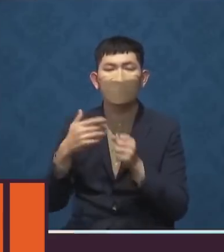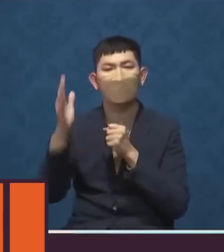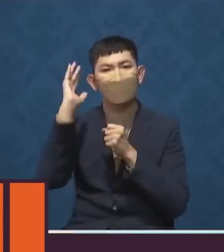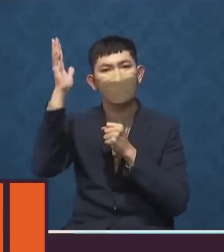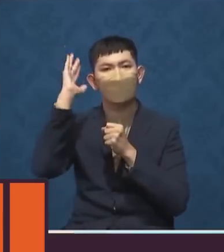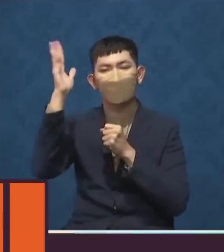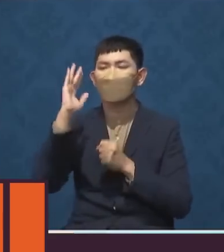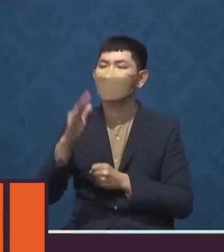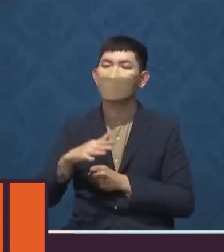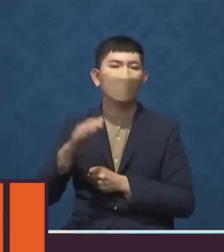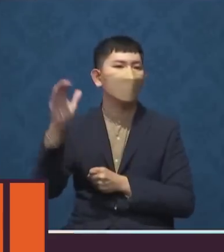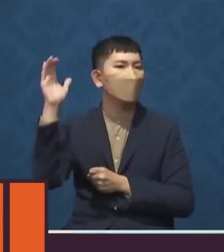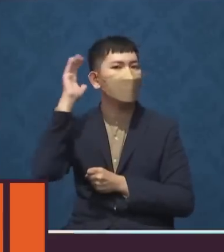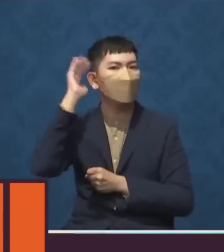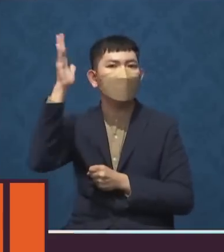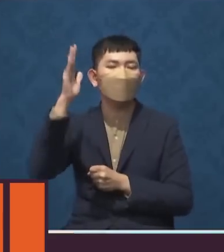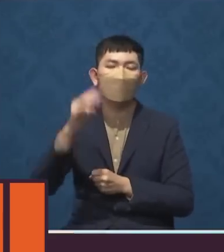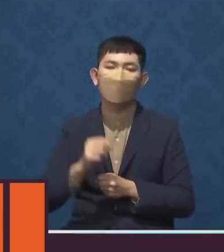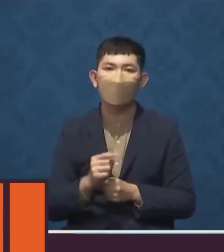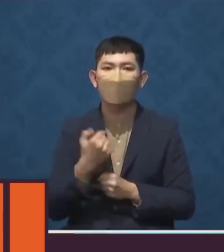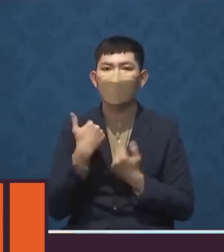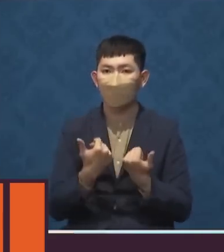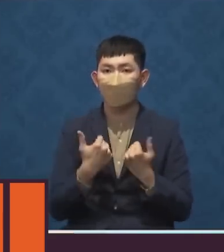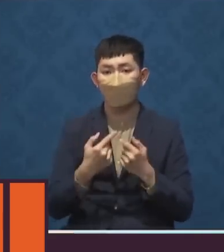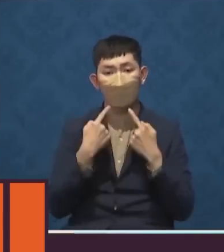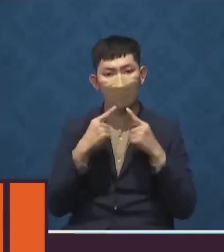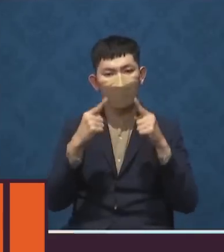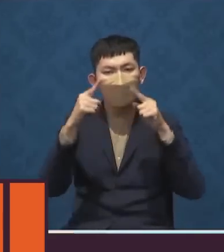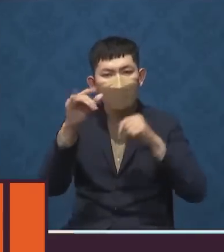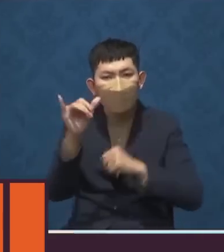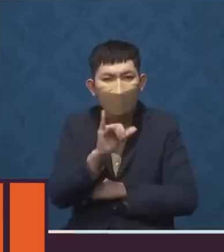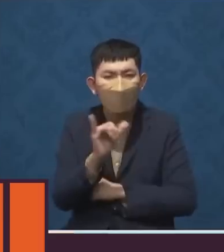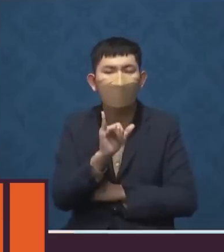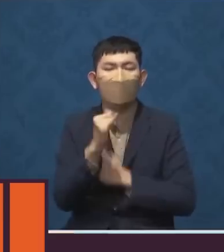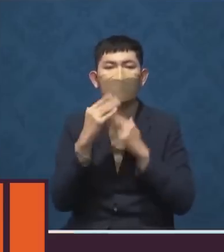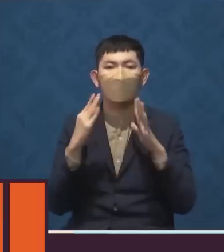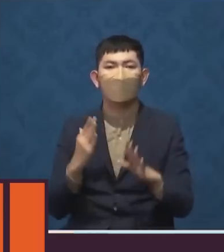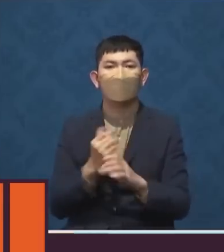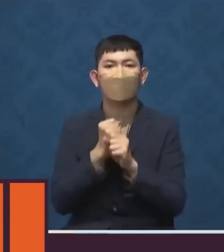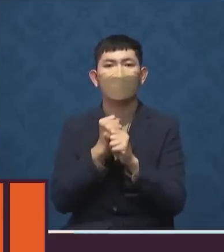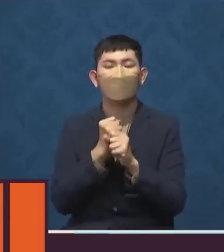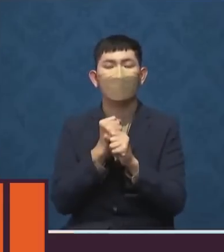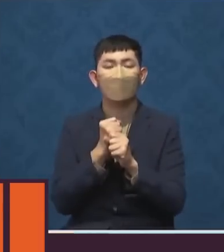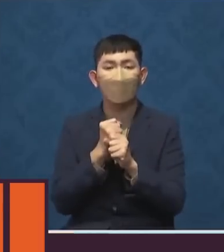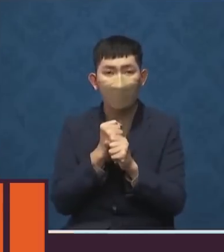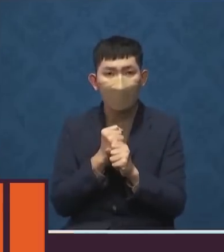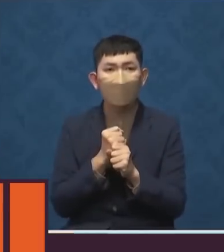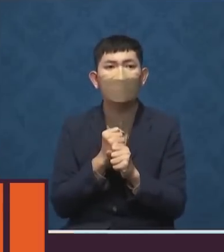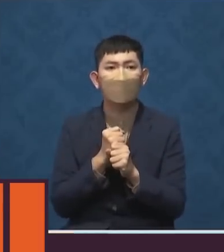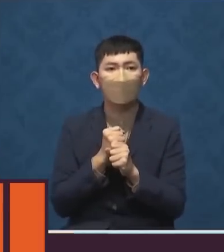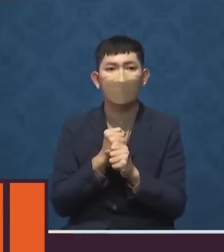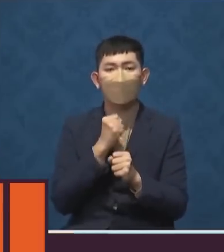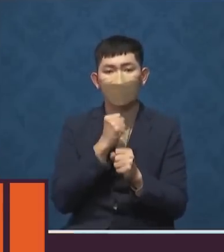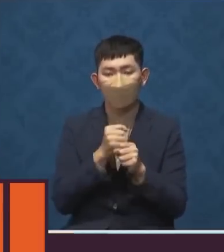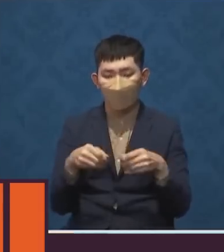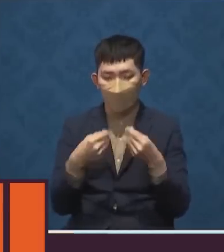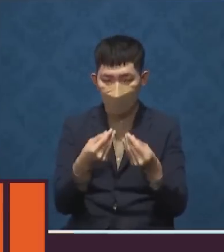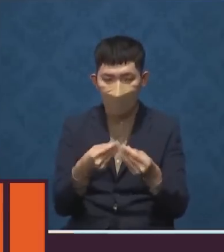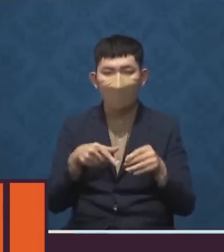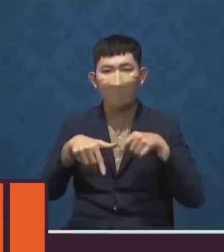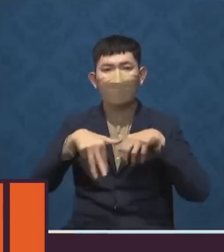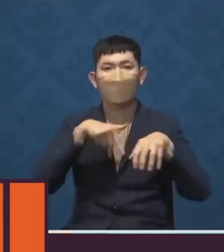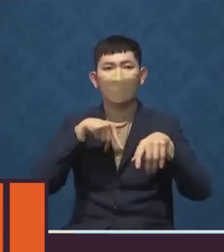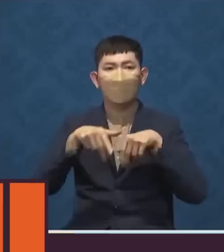ไม่ไ้วางใจกัไปแล้ววนนี้ยังไม่มีคำตอบวาตกลงแล้วที่บอกว่า จะให้ปัจจัยการผลิตพิน้ประชาชน